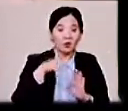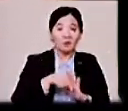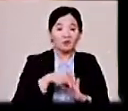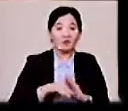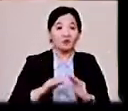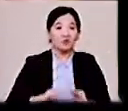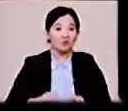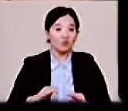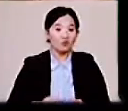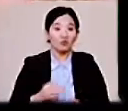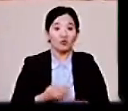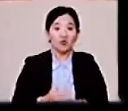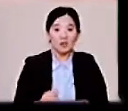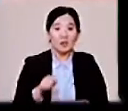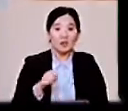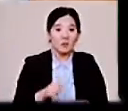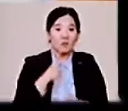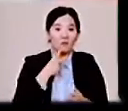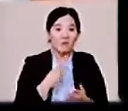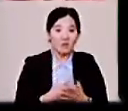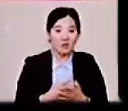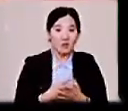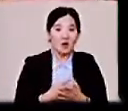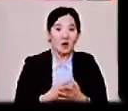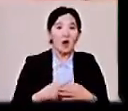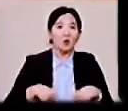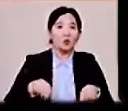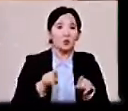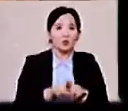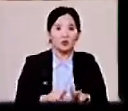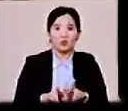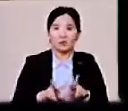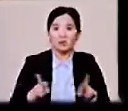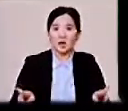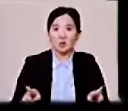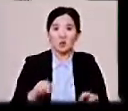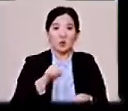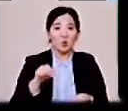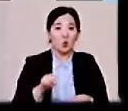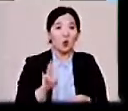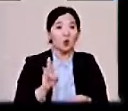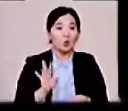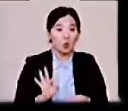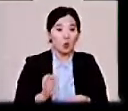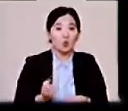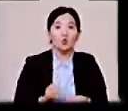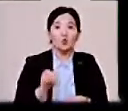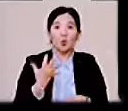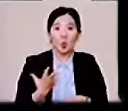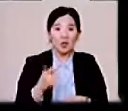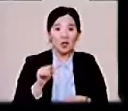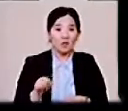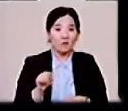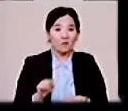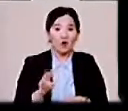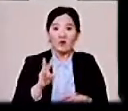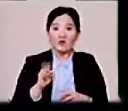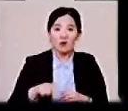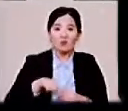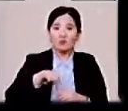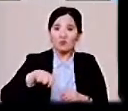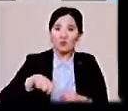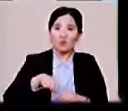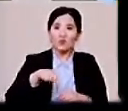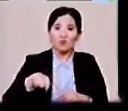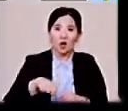нижней части вы видите ободок той же самой соли. Но сколько бы я его не мешала,